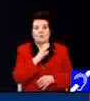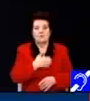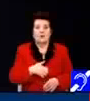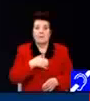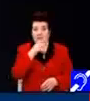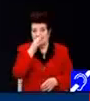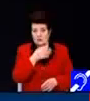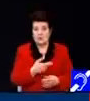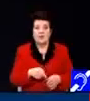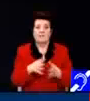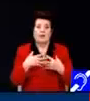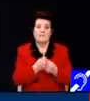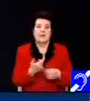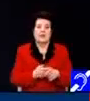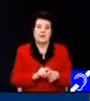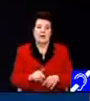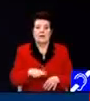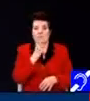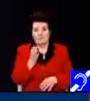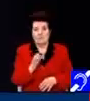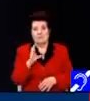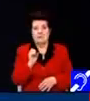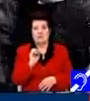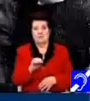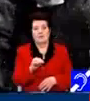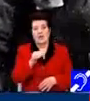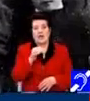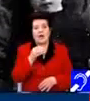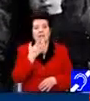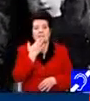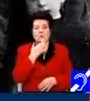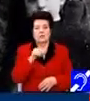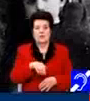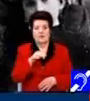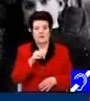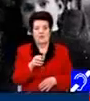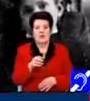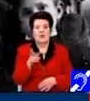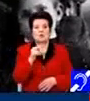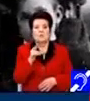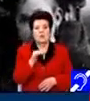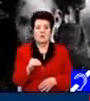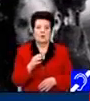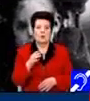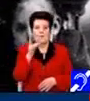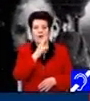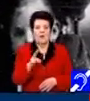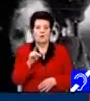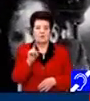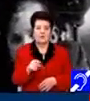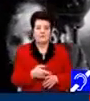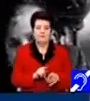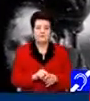Chișinău. Prin urmare, este familia care a avut spiritul național în sânge. Familia preotului Dumitru Bogos din Grozești a delegat trei membri care au